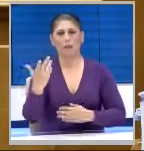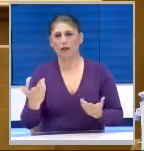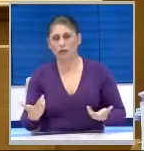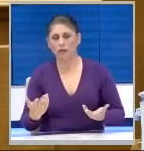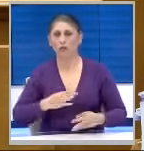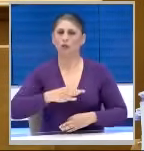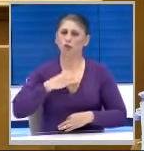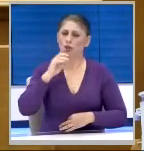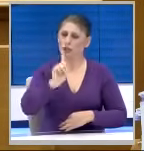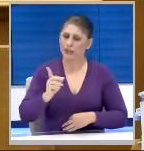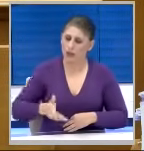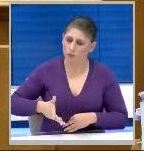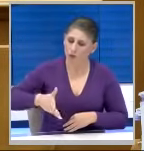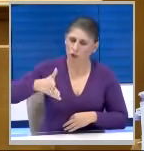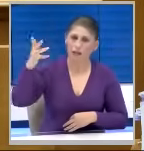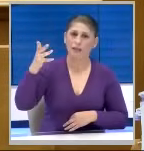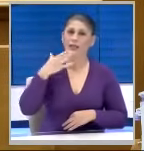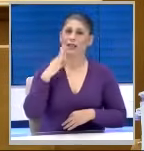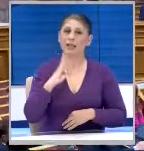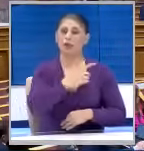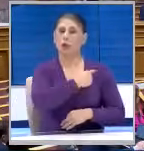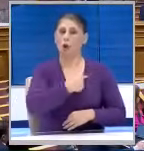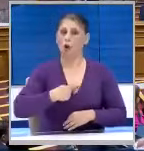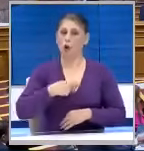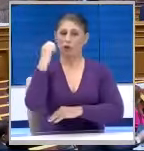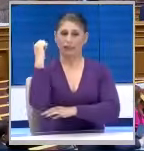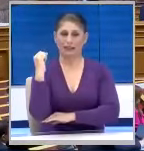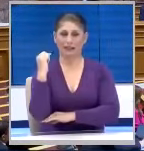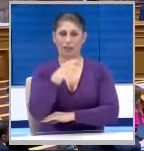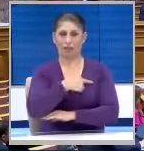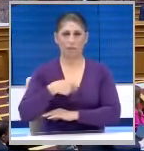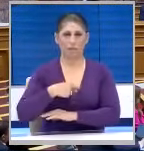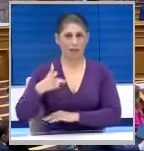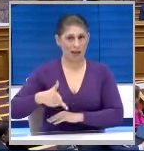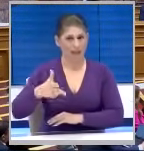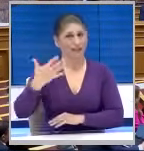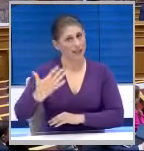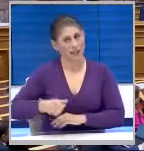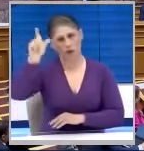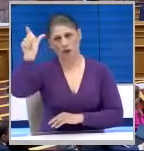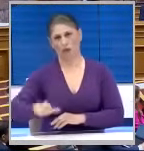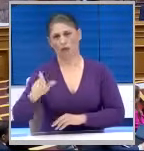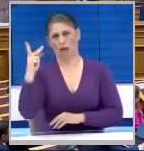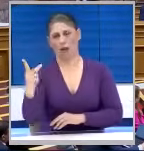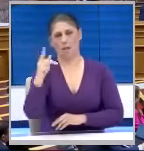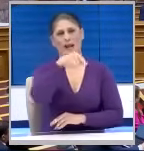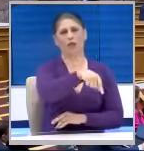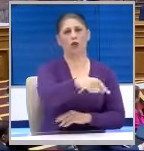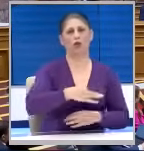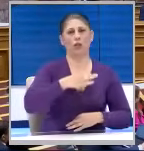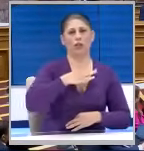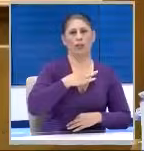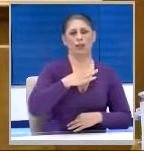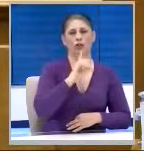κύριος μητσοτάκης γιατί ο σταθμάρχης είναι ο κύριος καραμανλής και ο κύριος μητσοτάκης